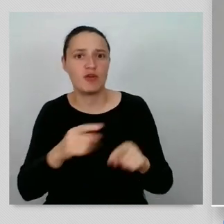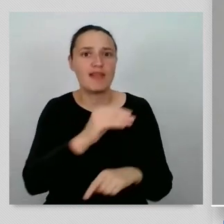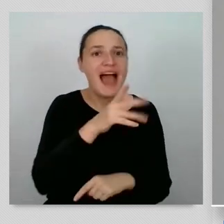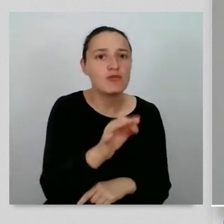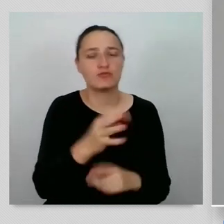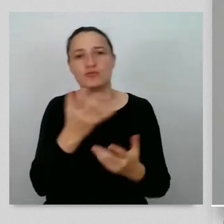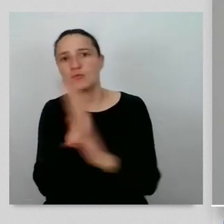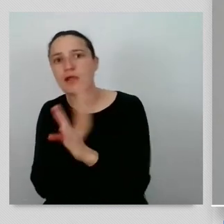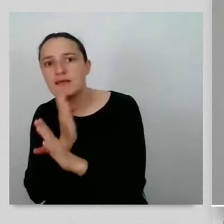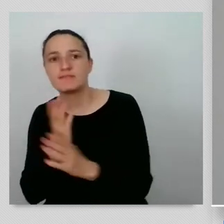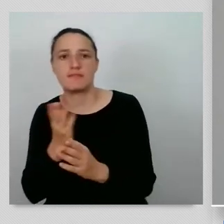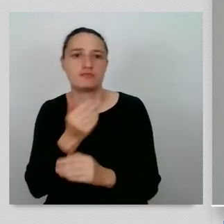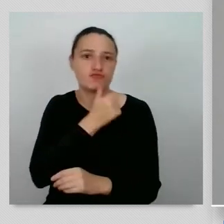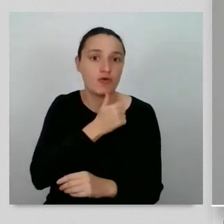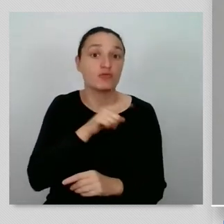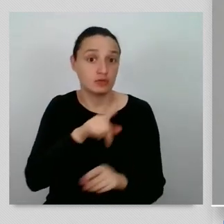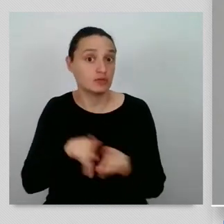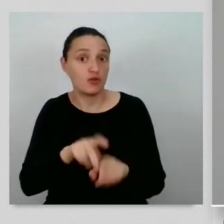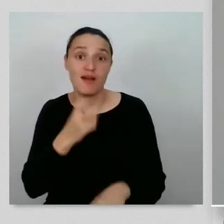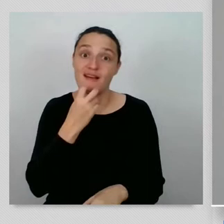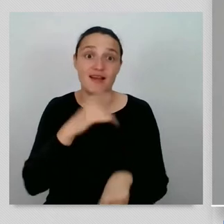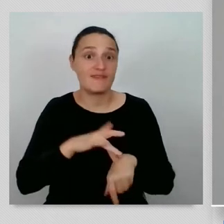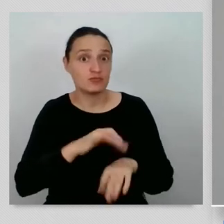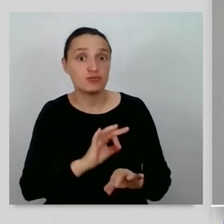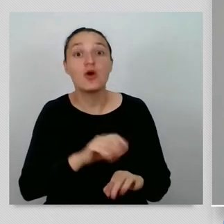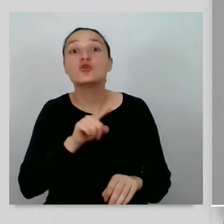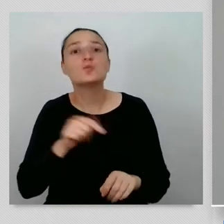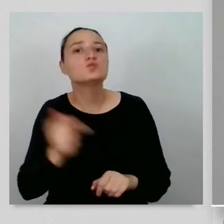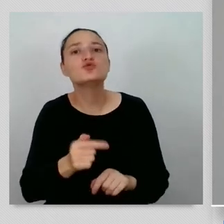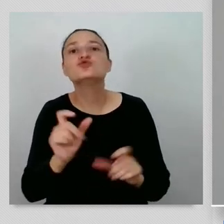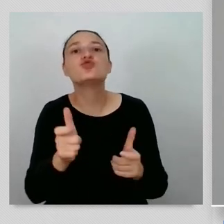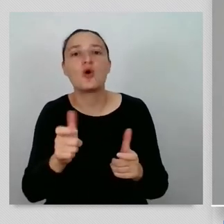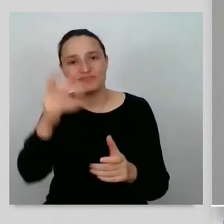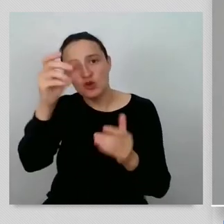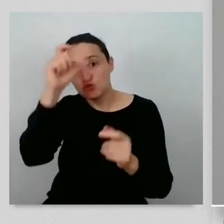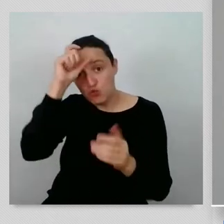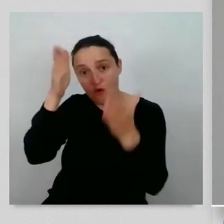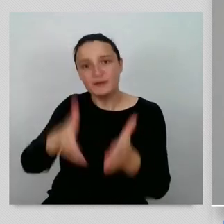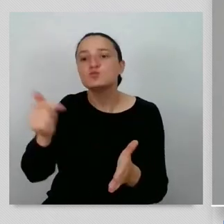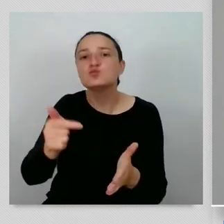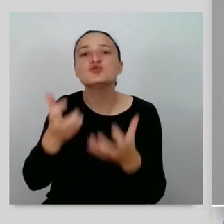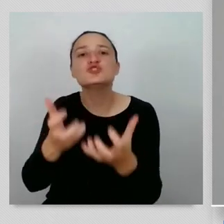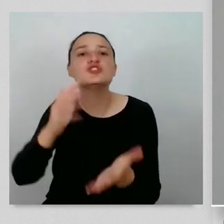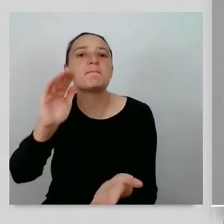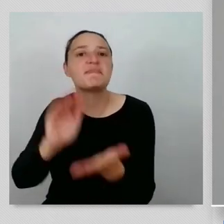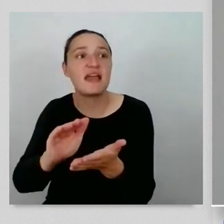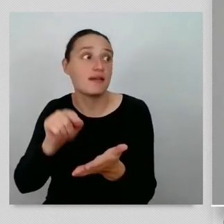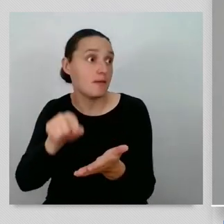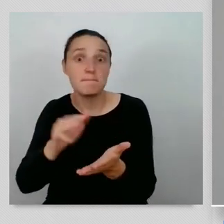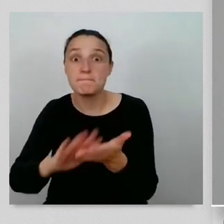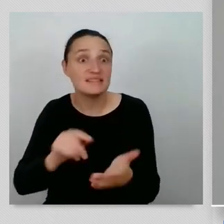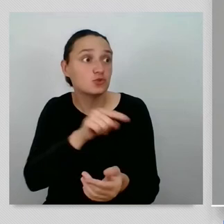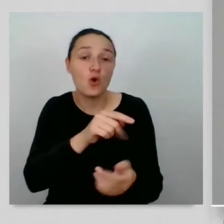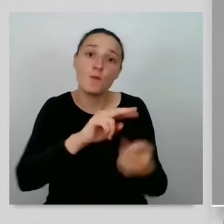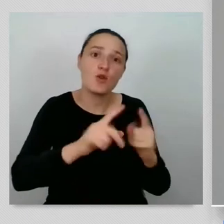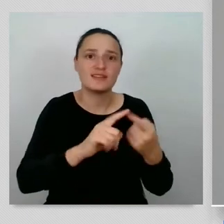i o efektywności energetycznej, to mówimy, musisz chcieć człowieku mniej, bo jeśli nie będziesz chciał mniej, to ta polityka nie będzie miała skutku. Więc